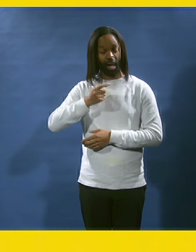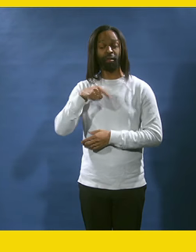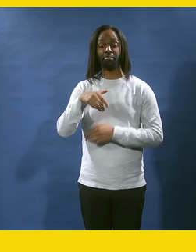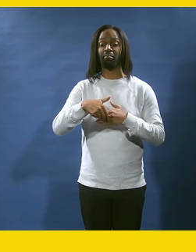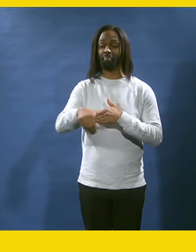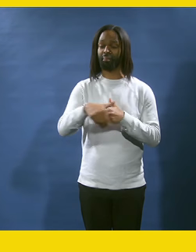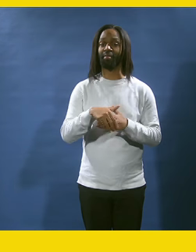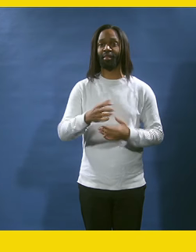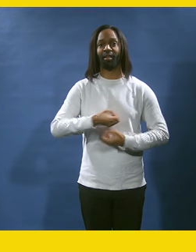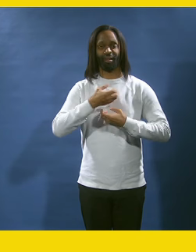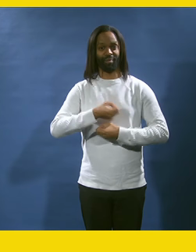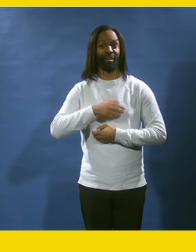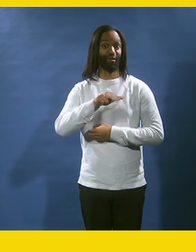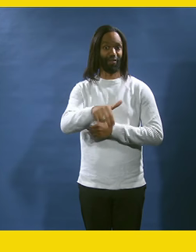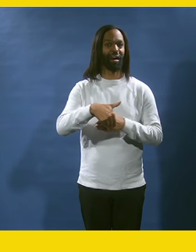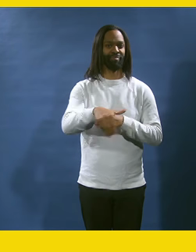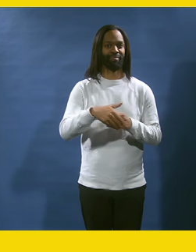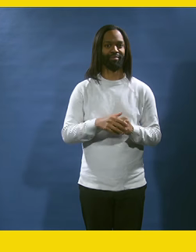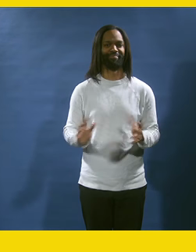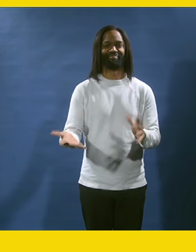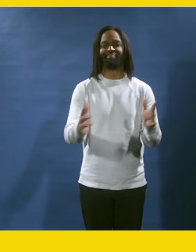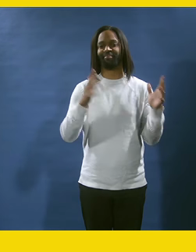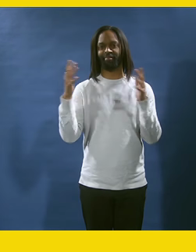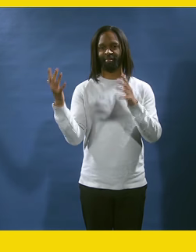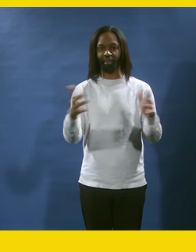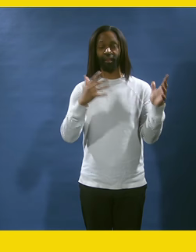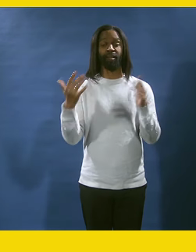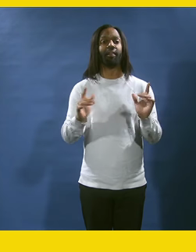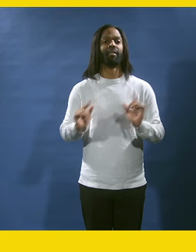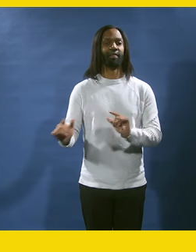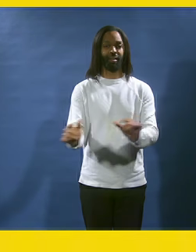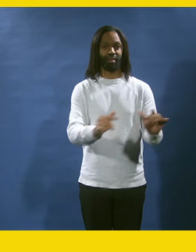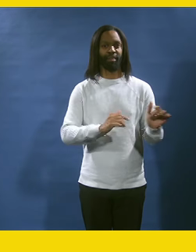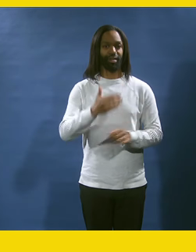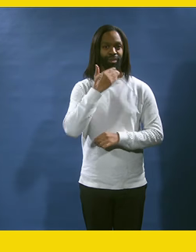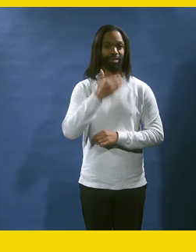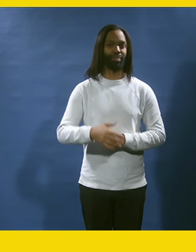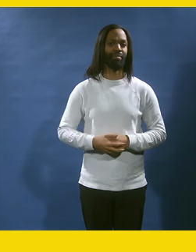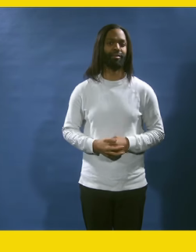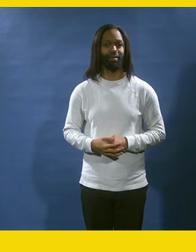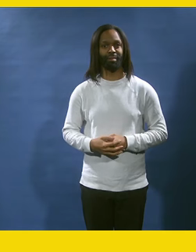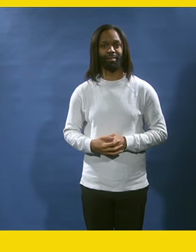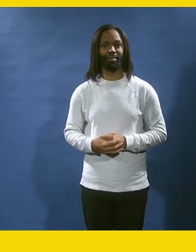parole tout à l'heure. Merci de votre présence.